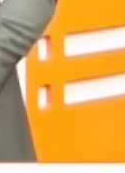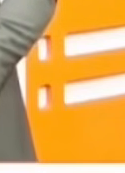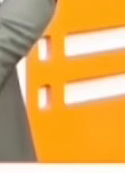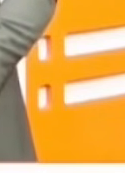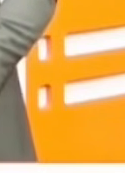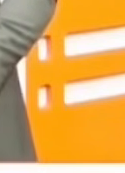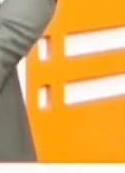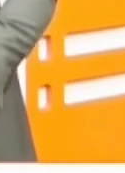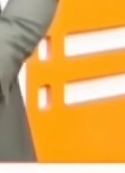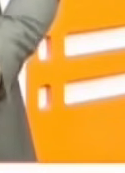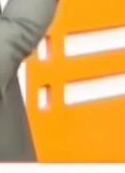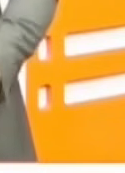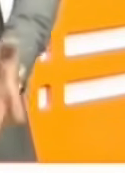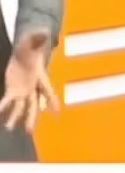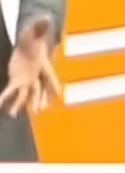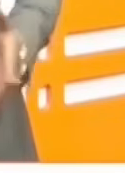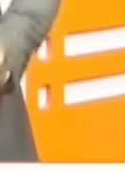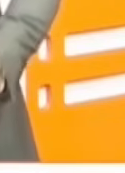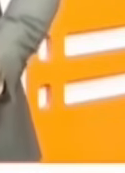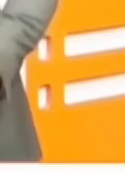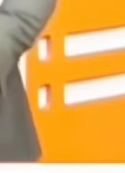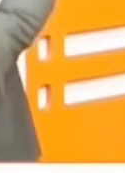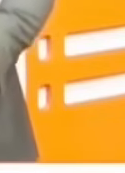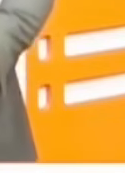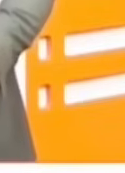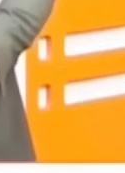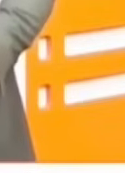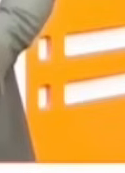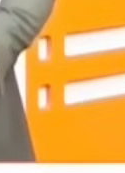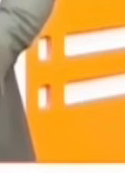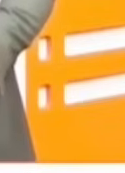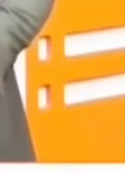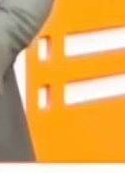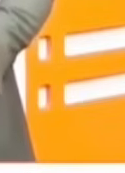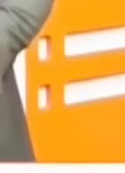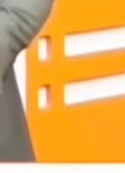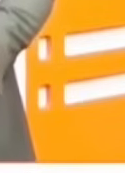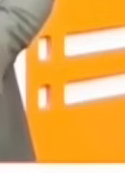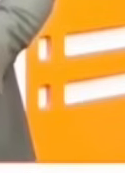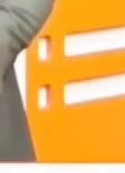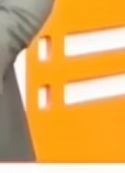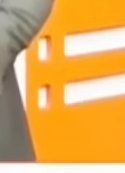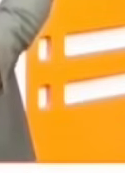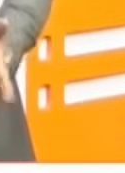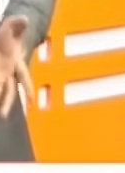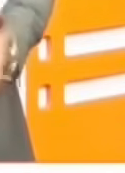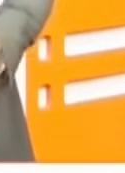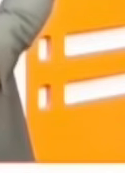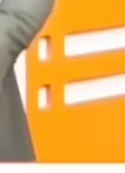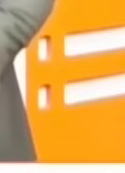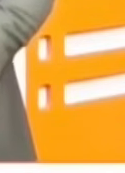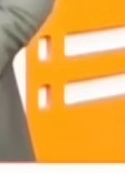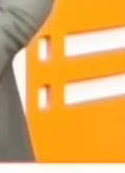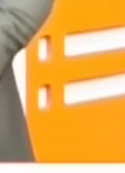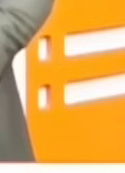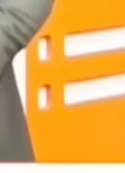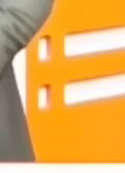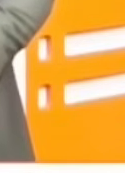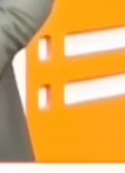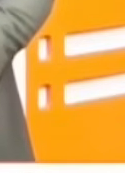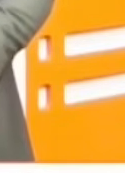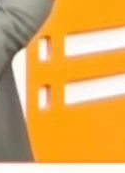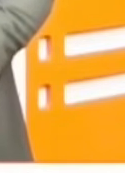wabalo genzo kumekezu wanga Redi Aloze kuangu de kukole mkubwelele abweto Redi Aloze nebanga ye timu esinzo kolo bulunji mutimu